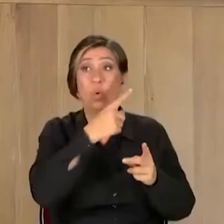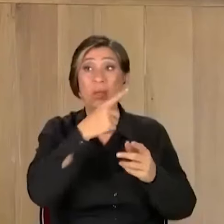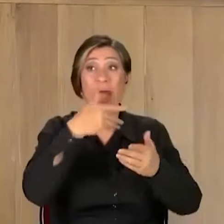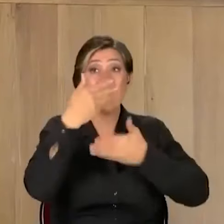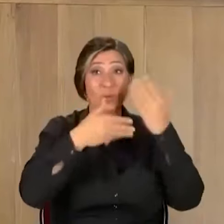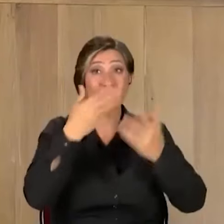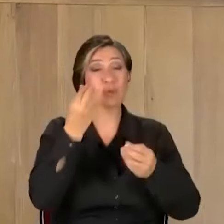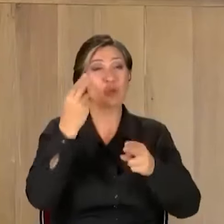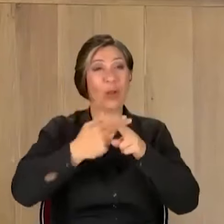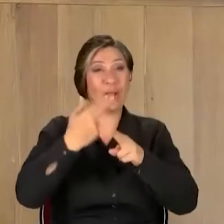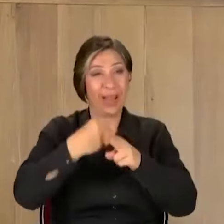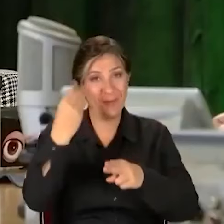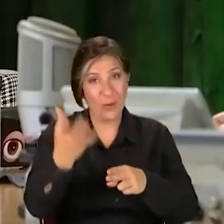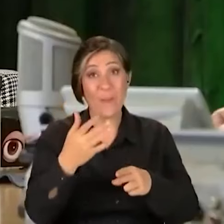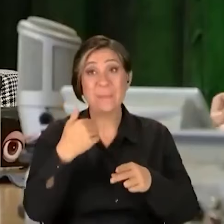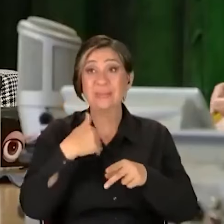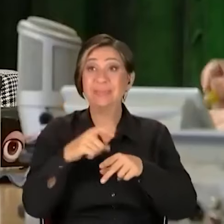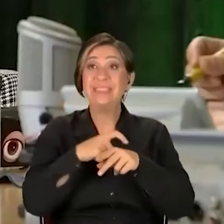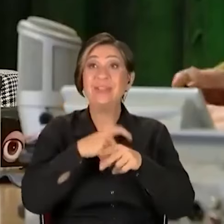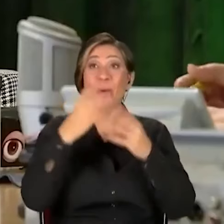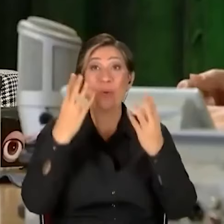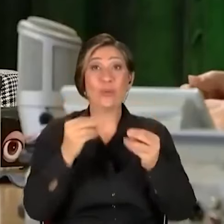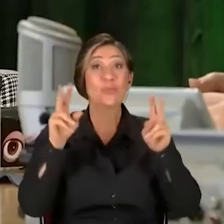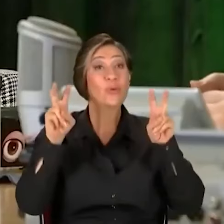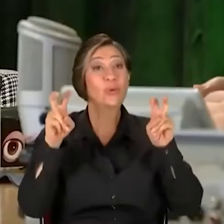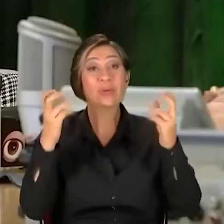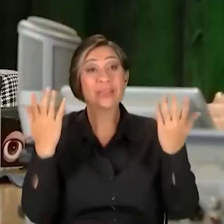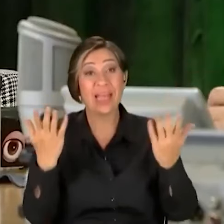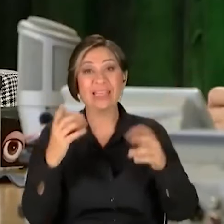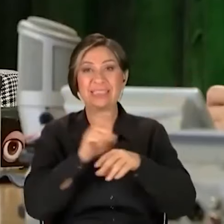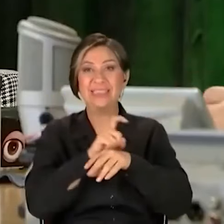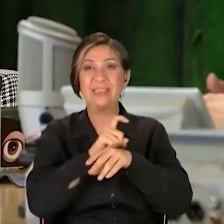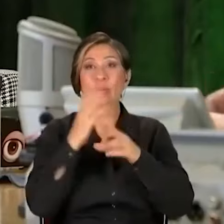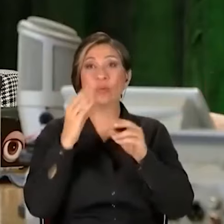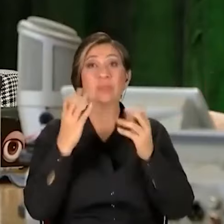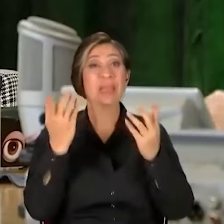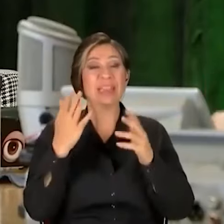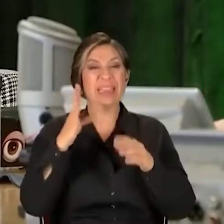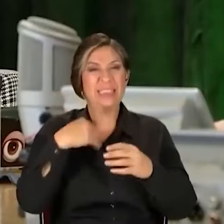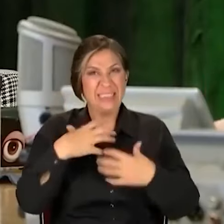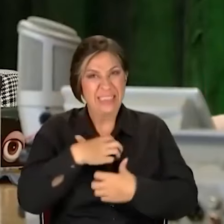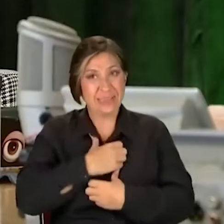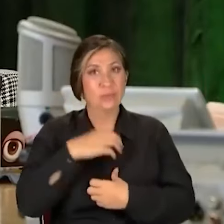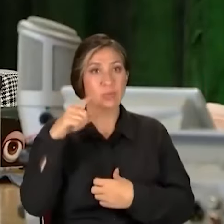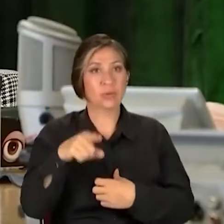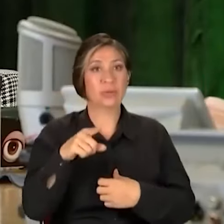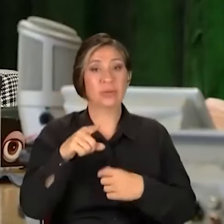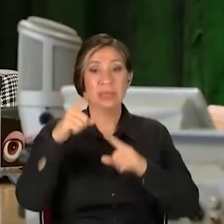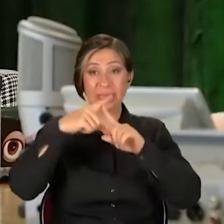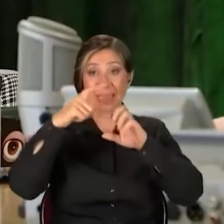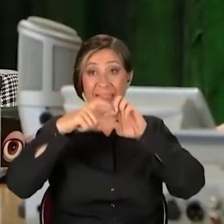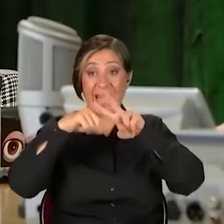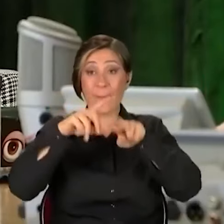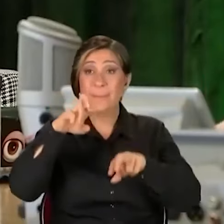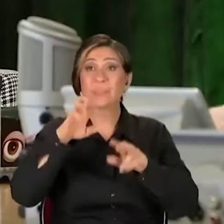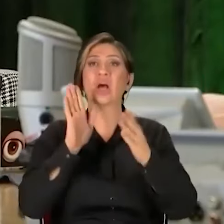güzel örnekler veriyorum. Benim sinir olduğum konu şu. Hani daha doğrusu sinir olduğum konu dedim, derdim bu. Trap'e karşı